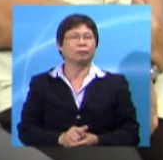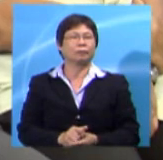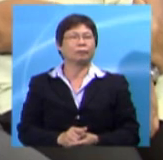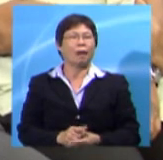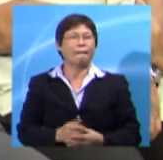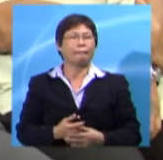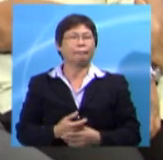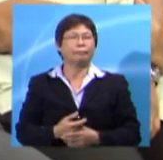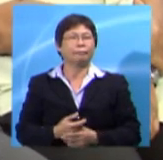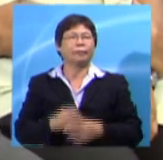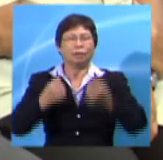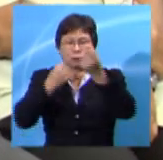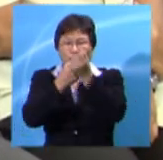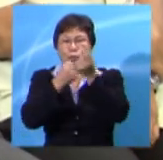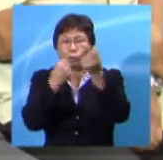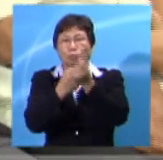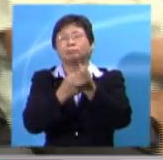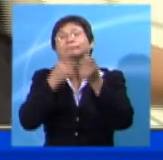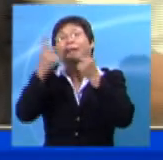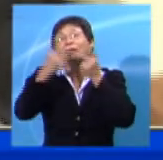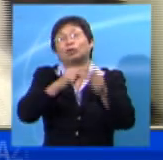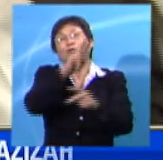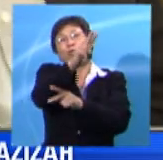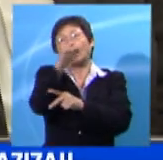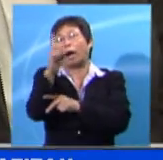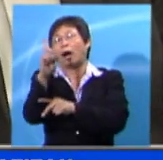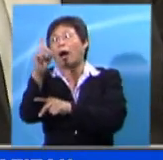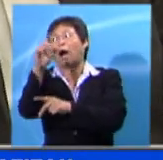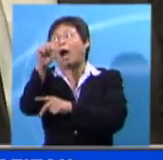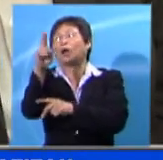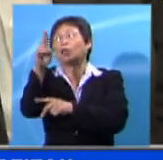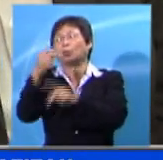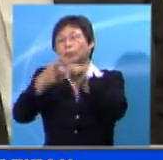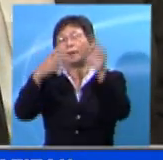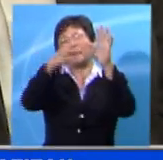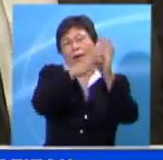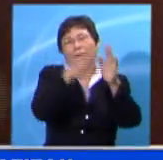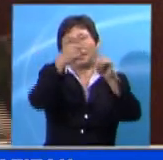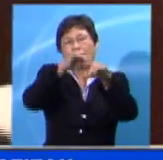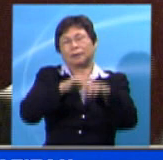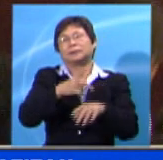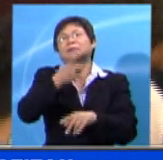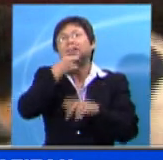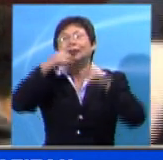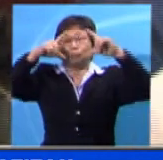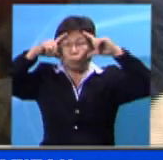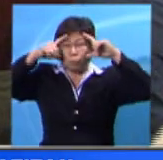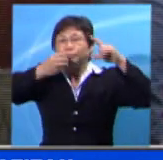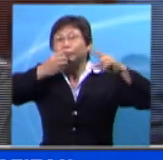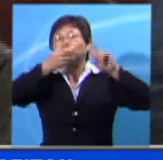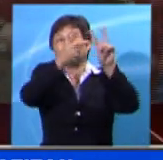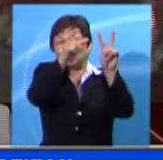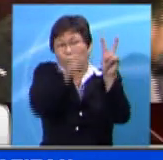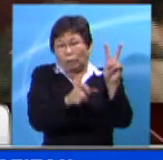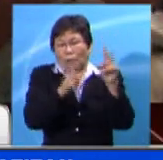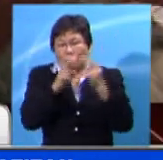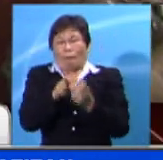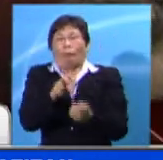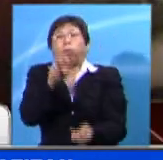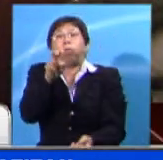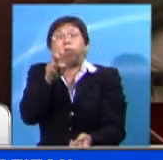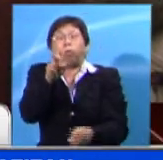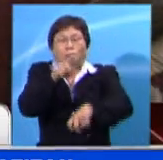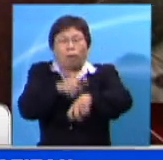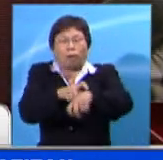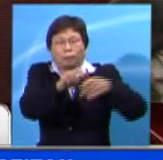pas sokongan yang dinyatakan dua Adun dari pas itu kepada Datin seri Dr Wan Azizah agak mengejutkan